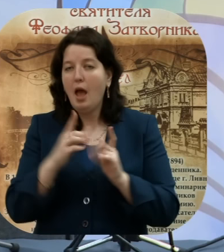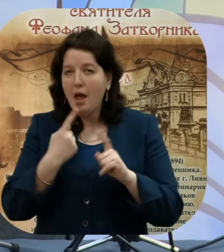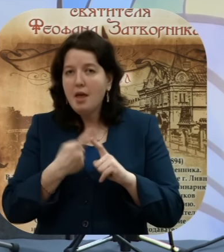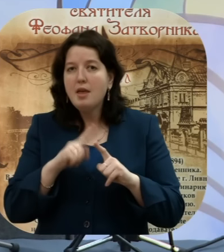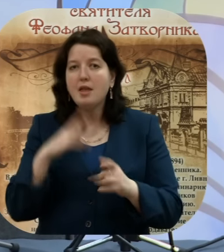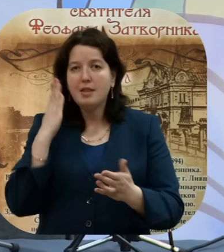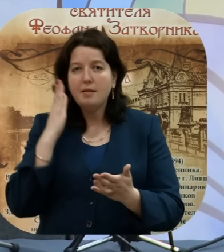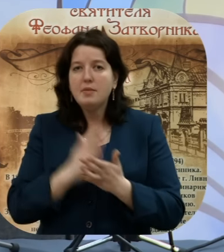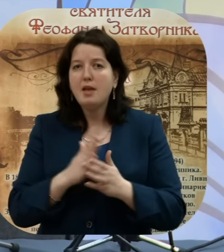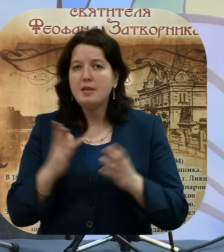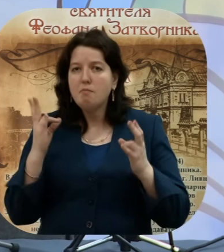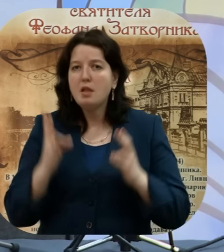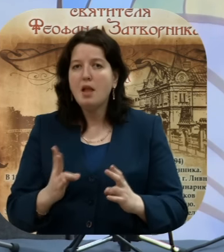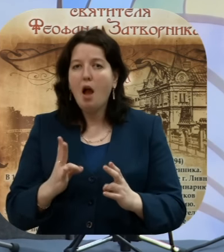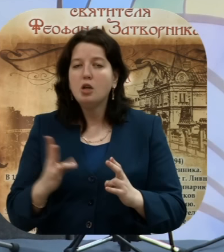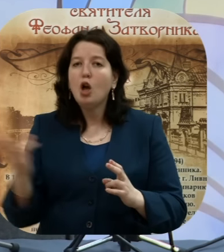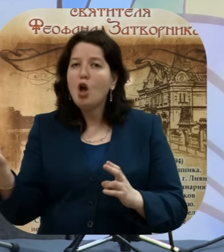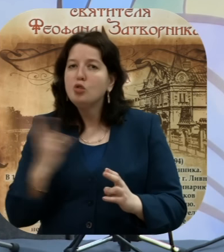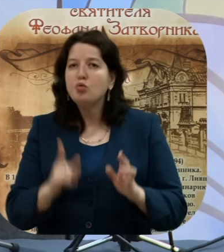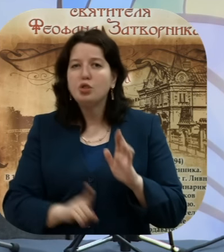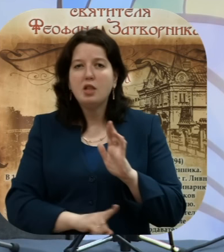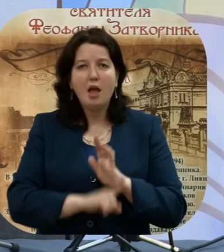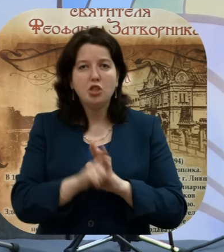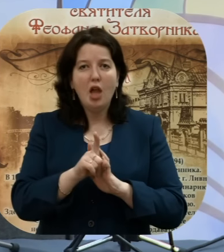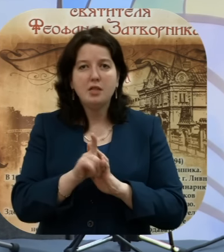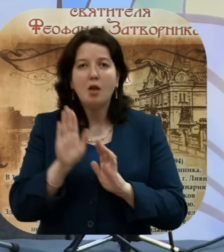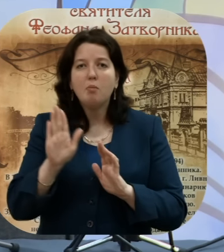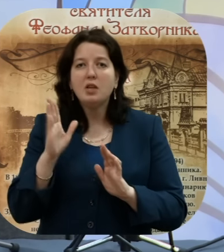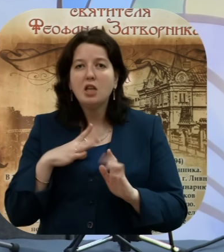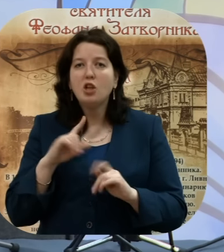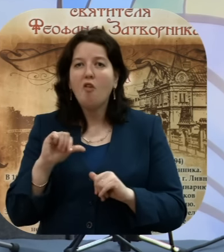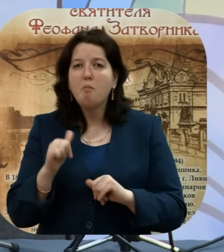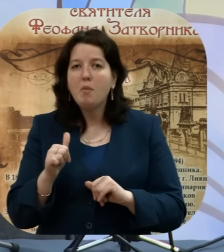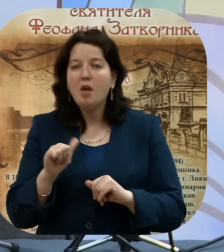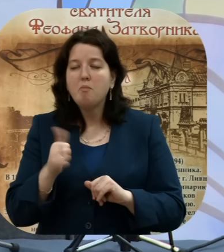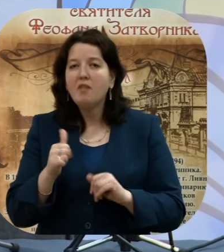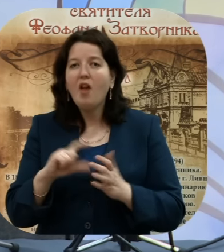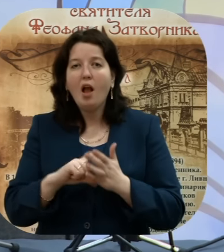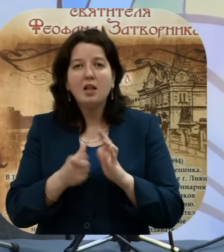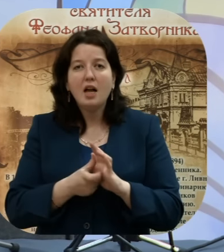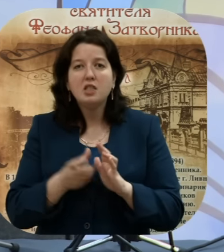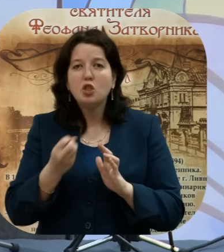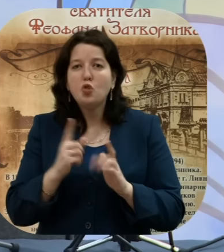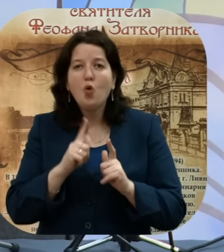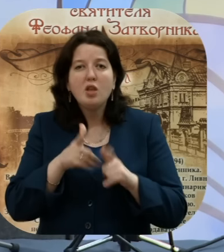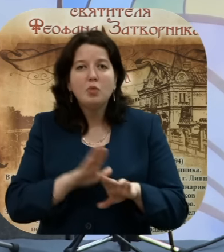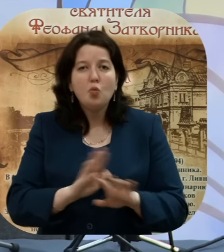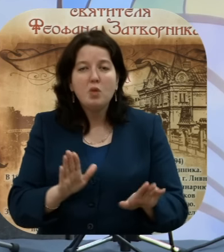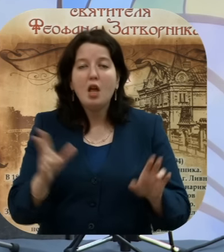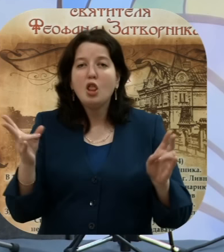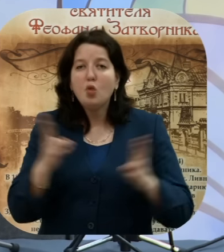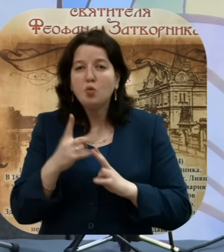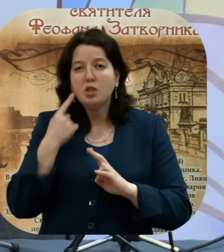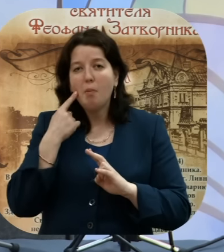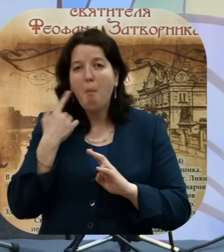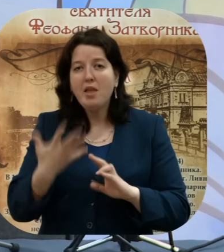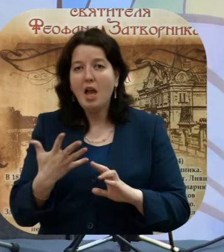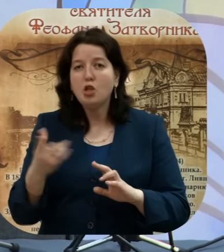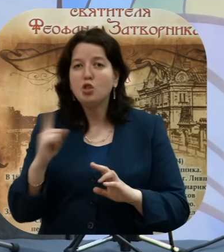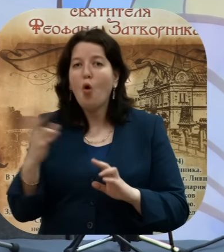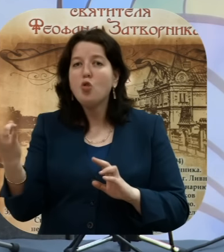Надо начать. Мы и в первый класс не поступили. Это надо понять. Надо начать учиться молиться.